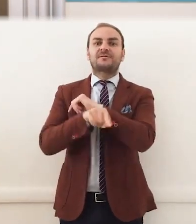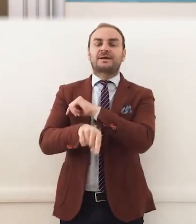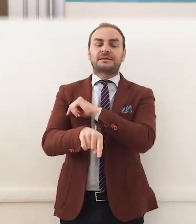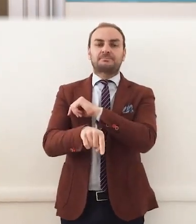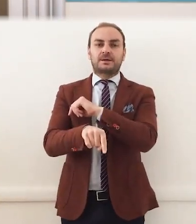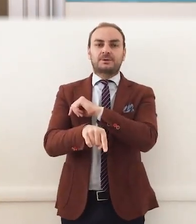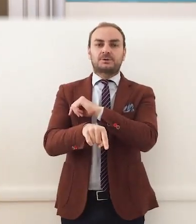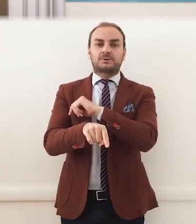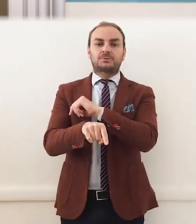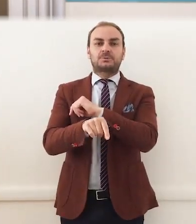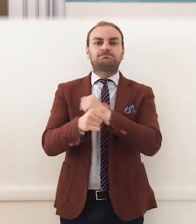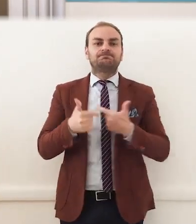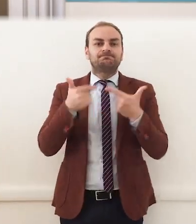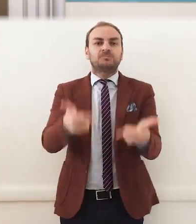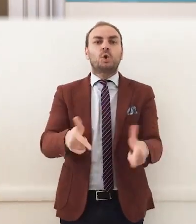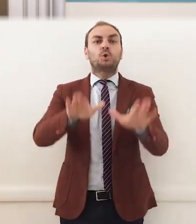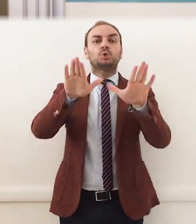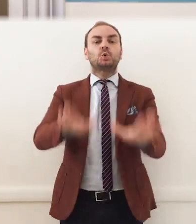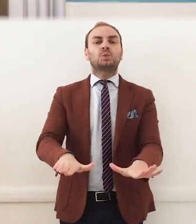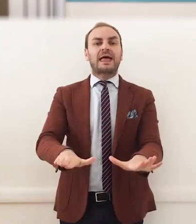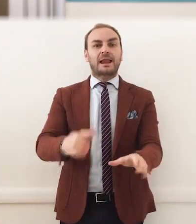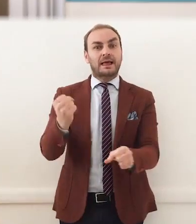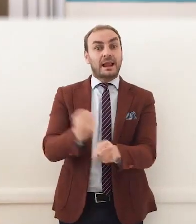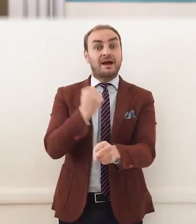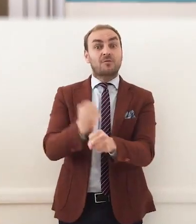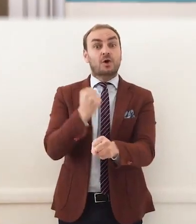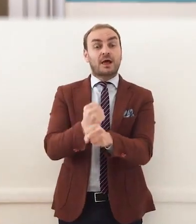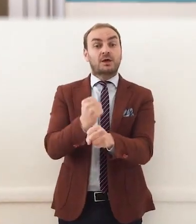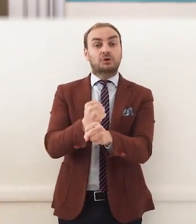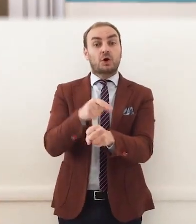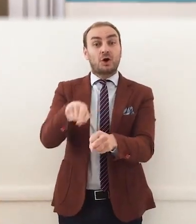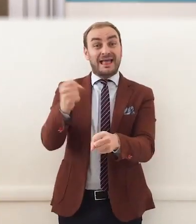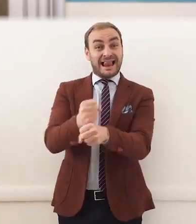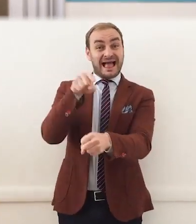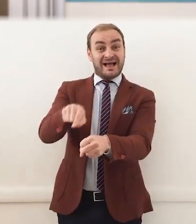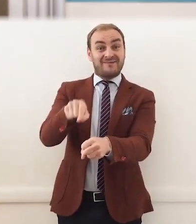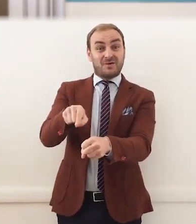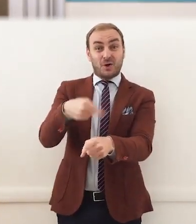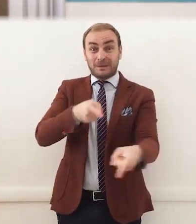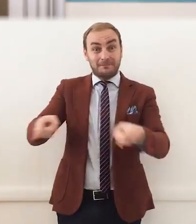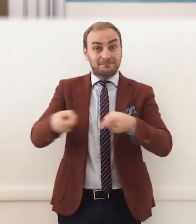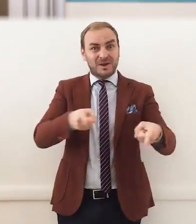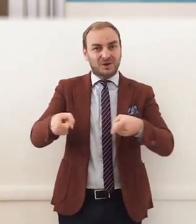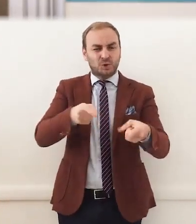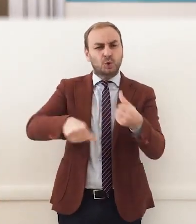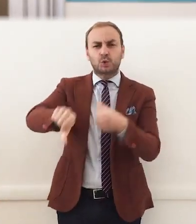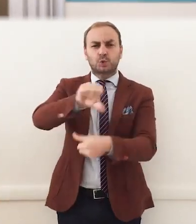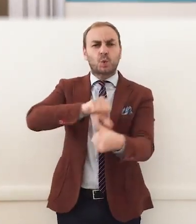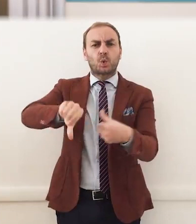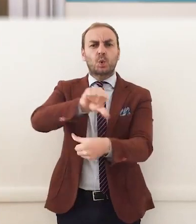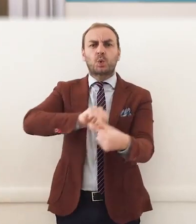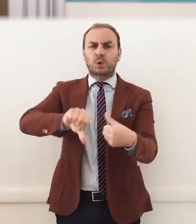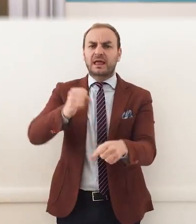principalmente a tutela dei lavoratori che sono sottoposti soprattutto in questo periodo a turni